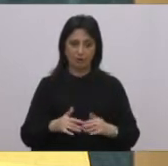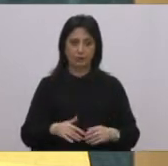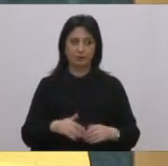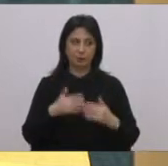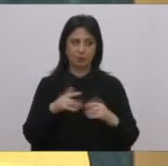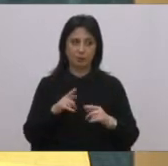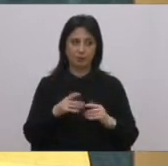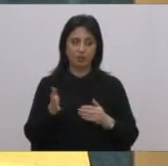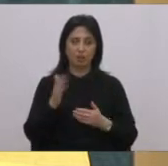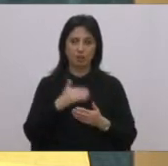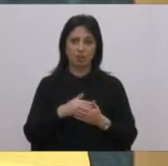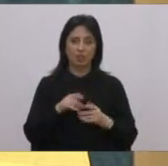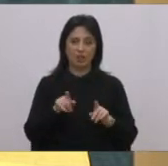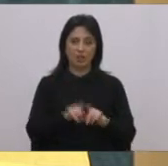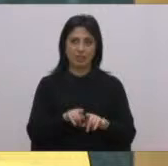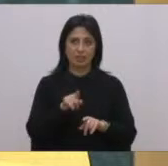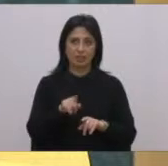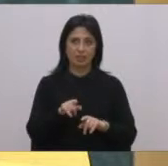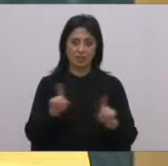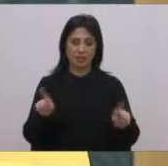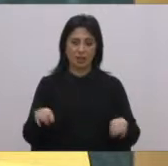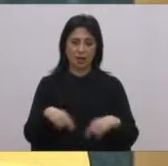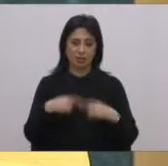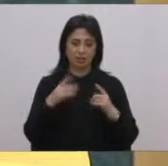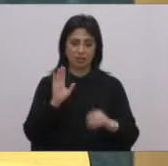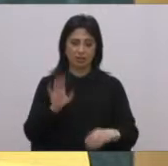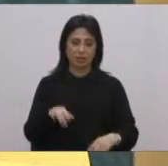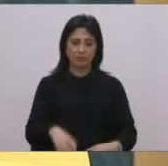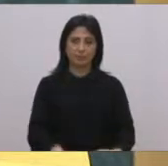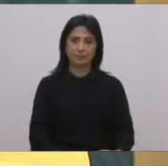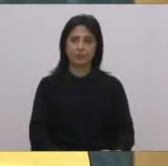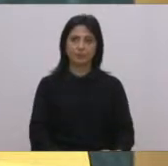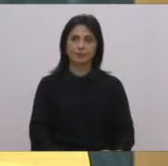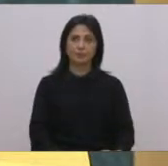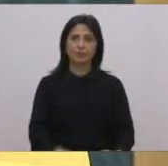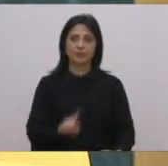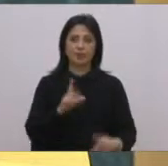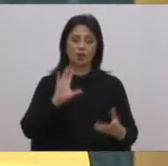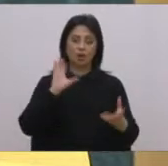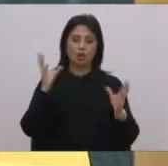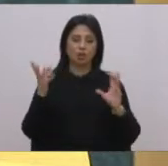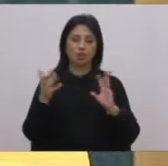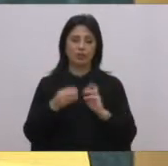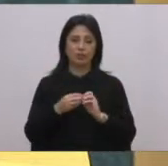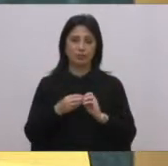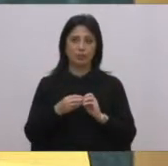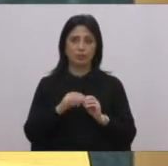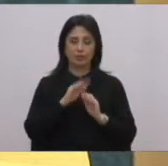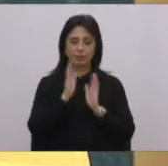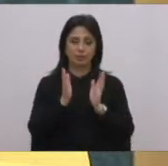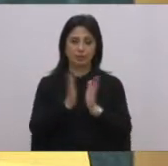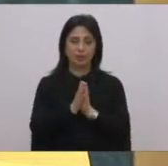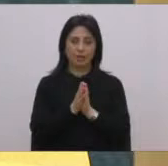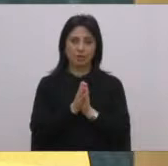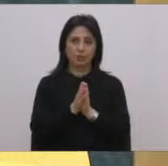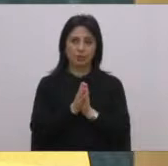უკვე ამის შედეგად ესეც განხორციელდება. რომ შევაჯამოთ,